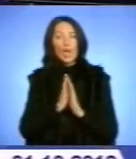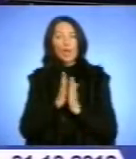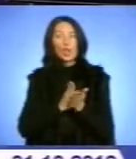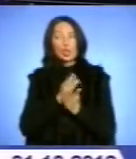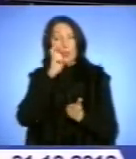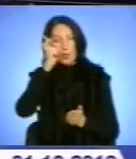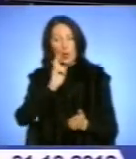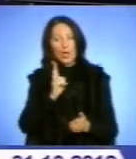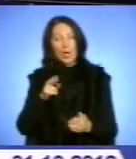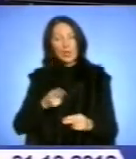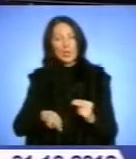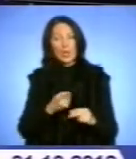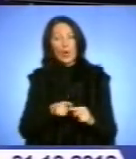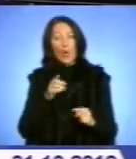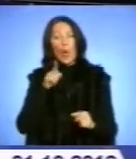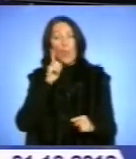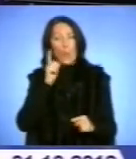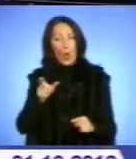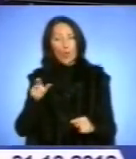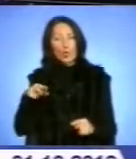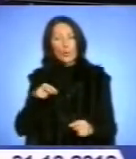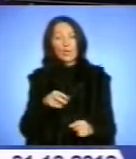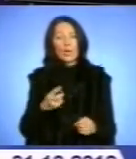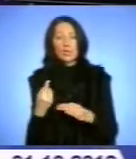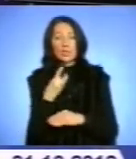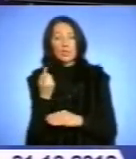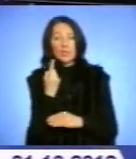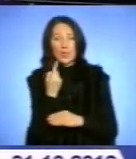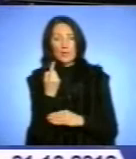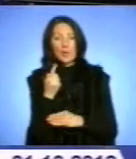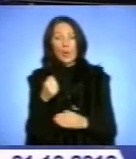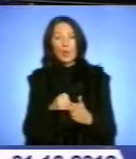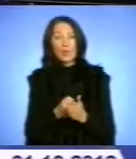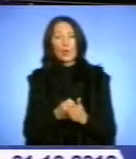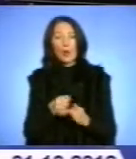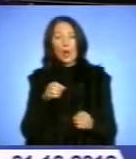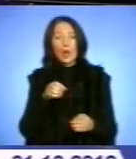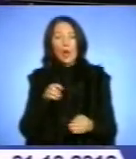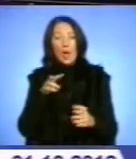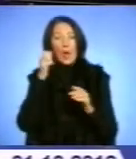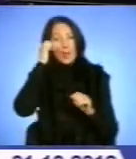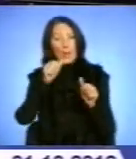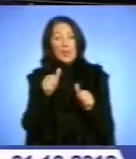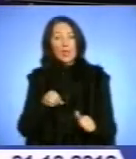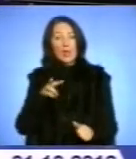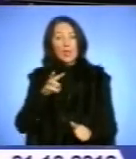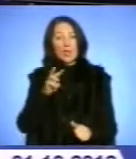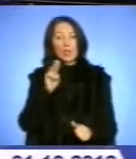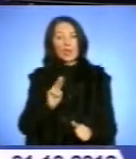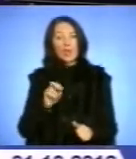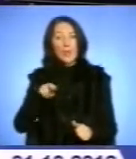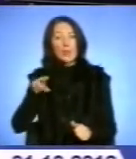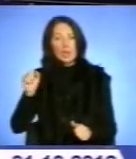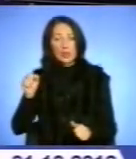з запаленими свічками до пам'ятника митрополиту Андрею Шептицькому. Відправлять молебень. 1 листопада виповнюється